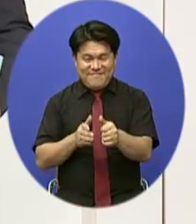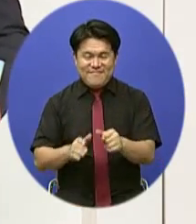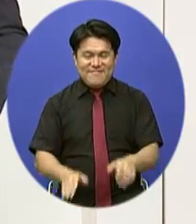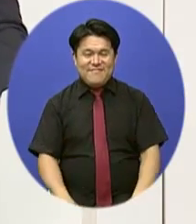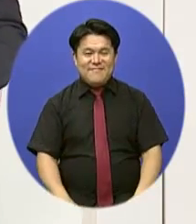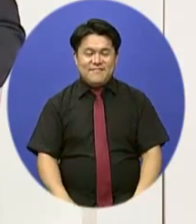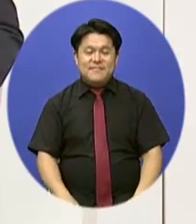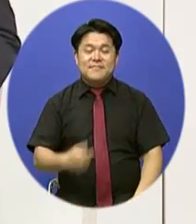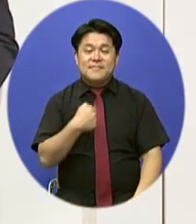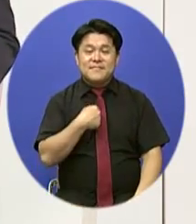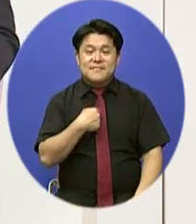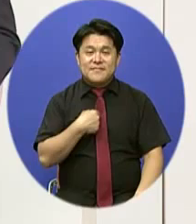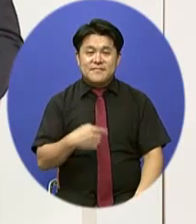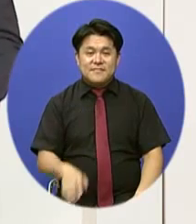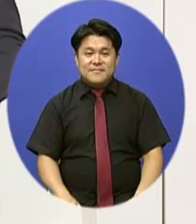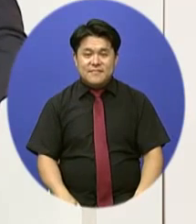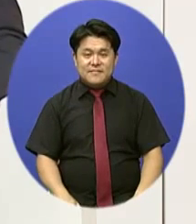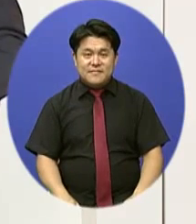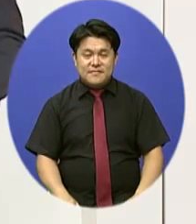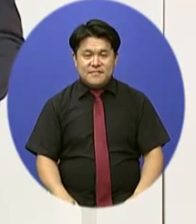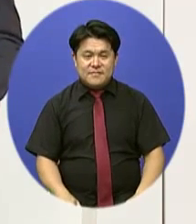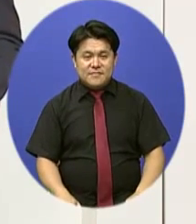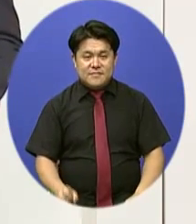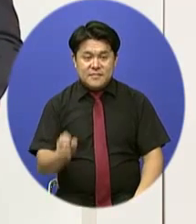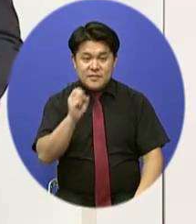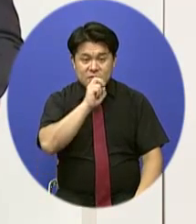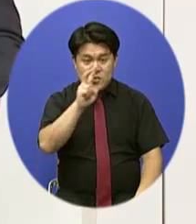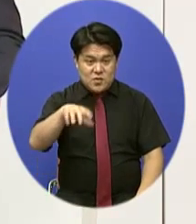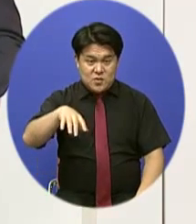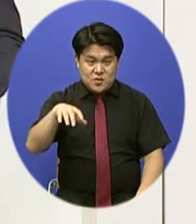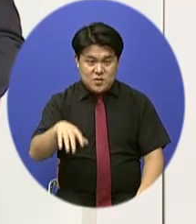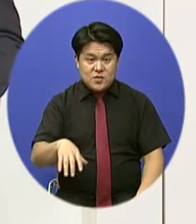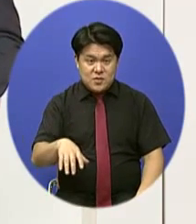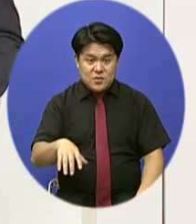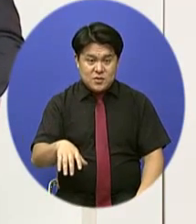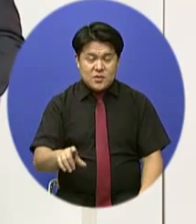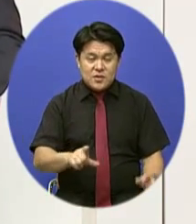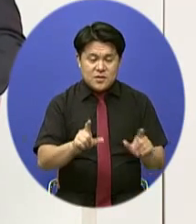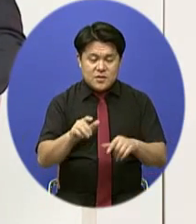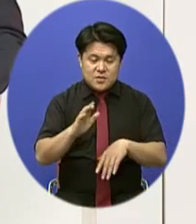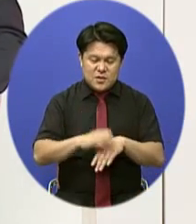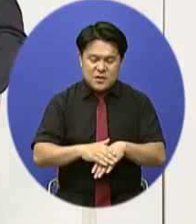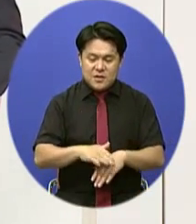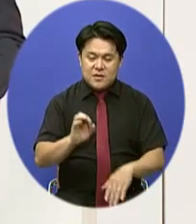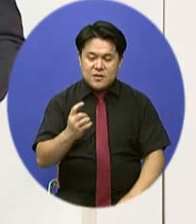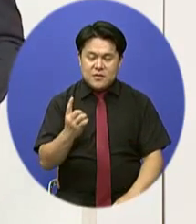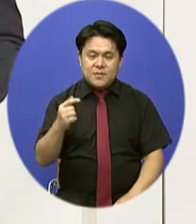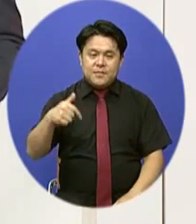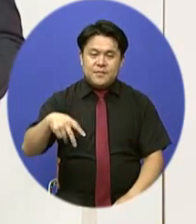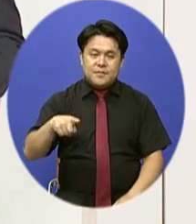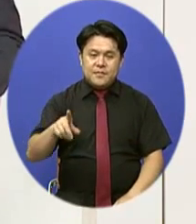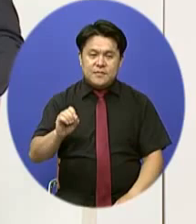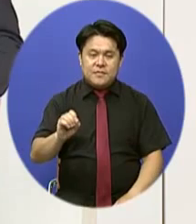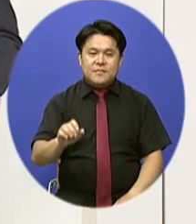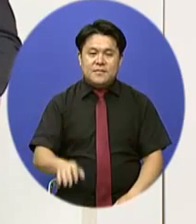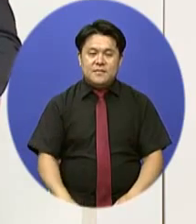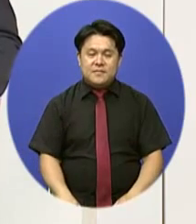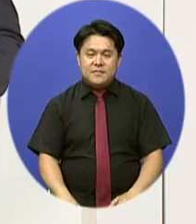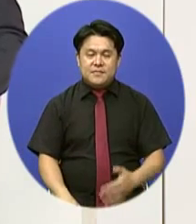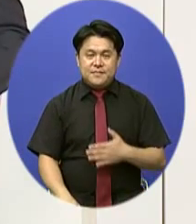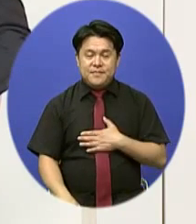much. Thank you. 네. 용인. 죽전에 가는 손옥성이라고 합니다. 아, 죽전에